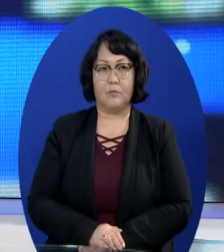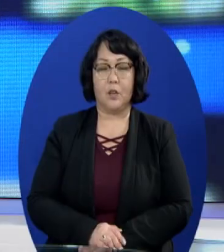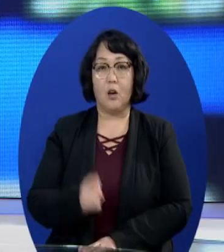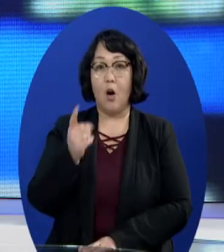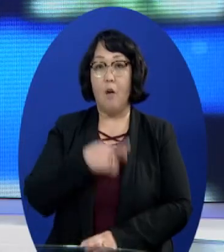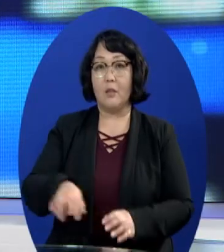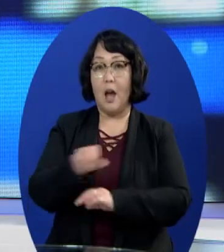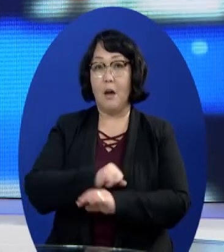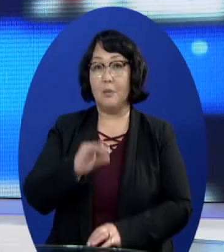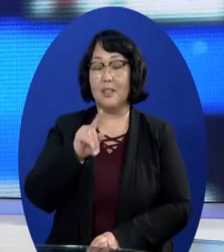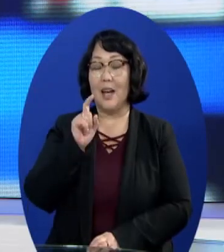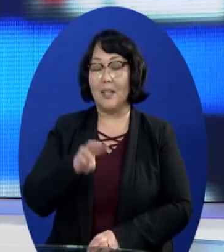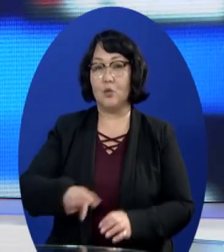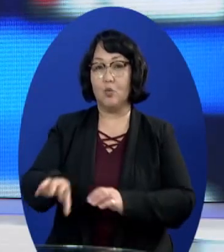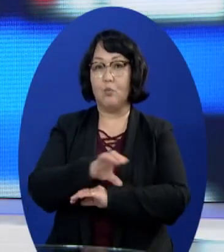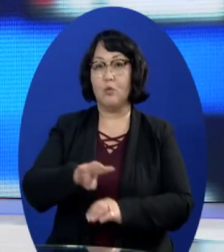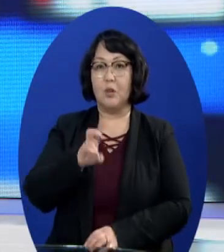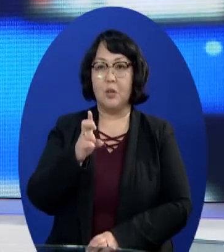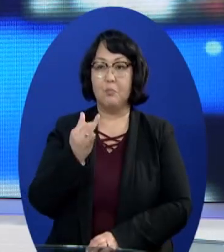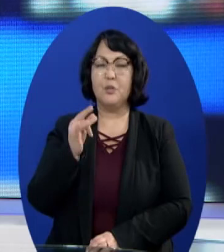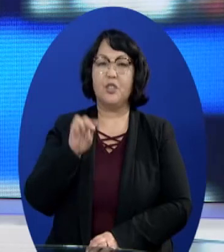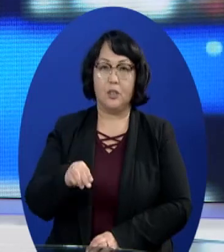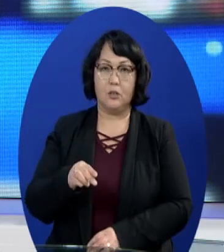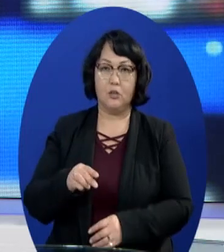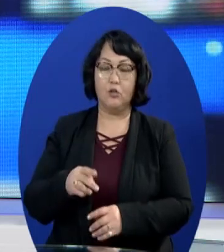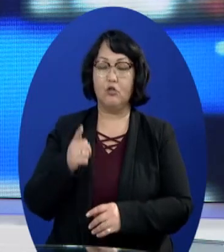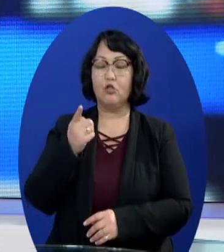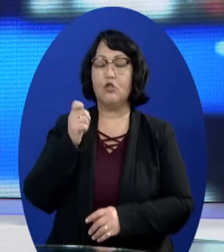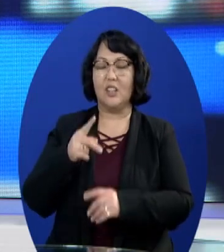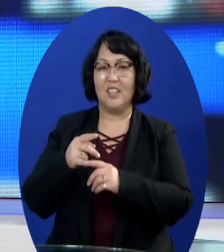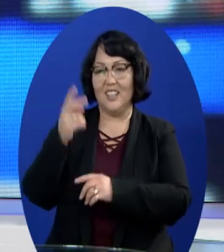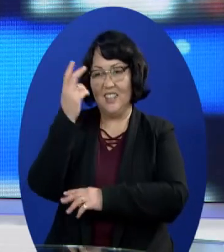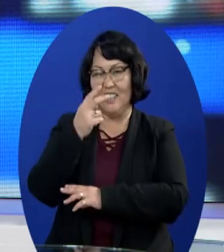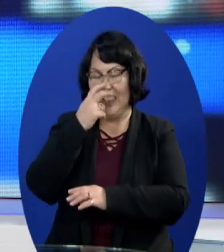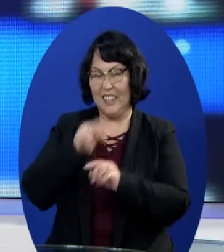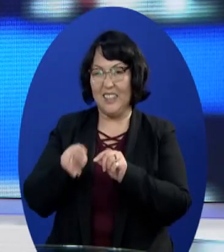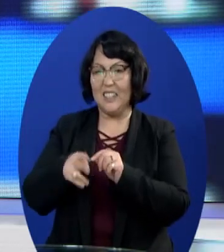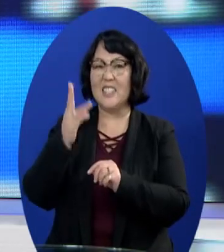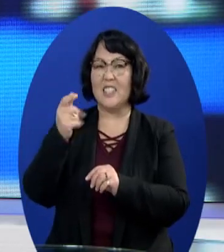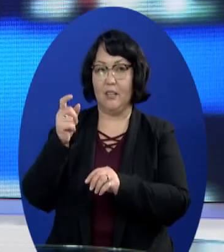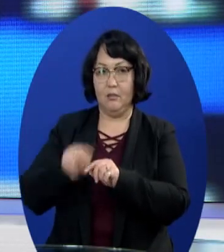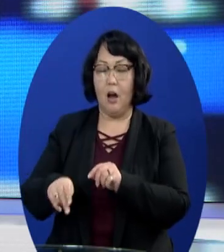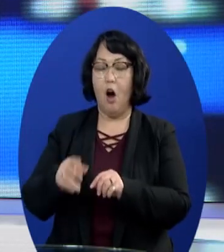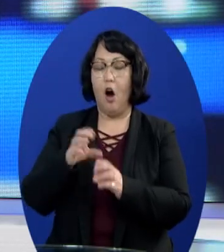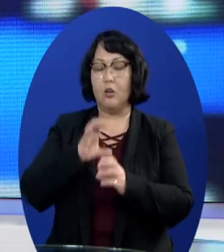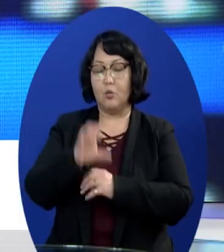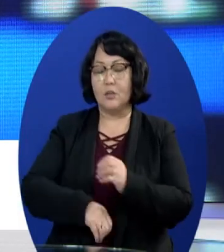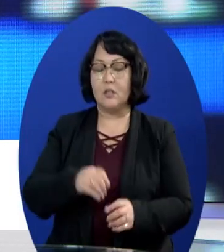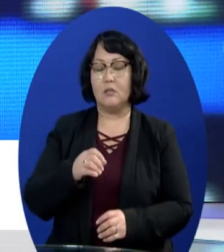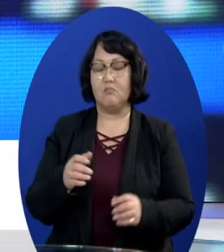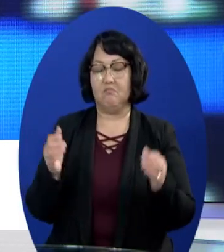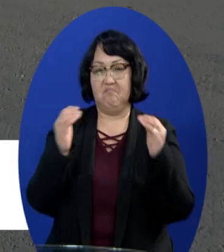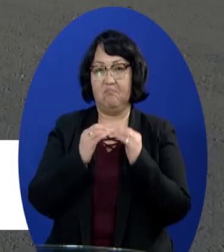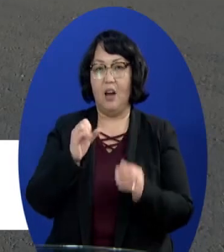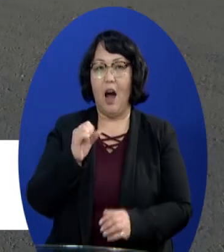Ховд аймгийн Жаргалант сумын нутаг бичгтийн хөтлийн хяналтын цэг орчимд өнгөрсөн онд олон улсын стандартад нийцсэн автовокзал барих ажил эхэлжээ.